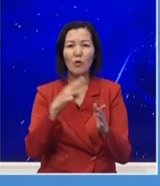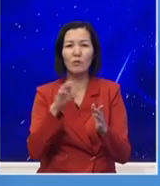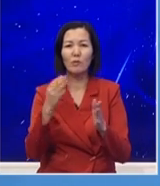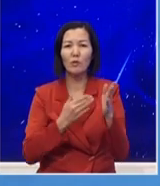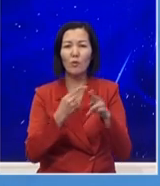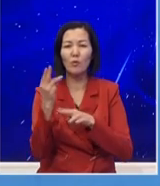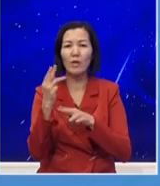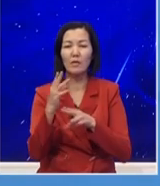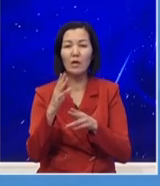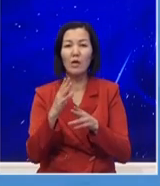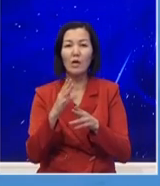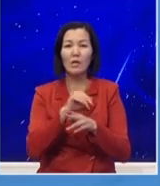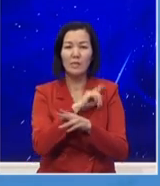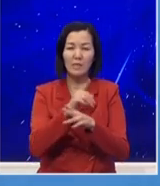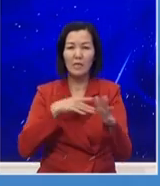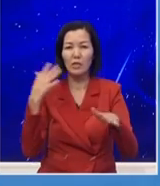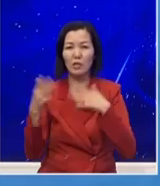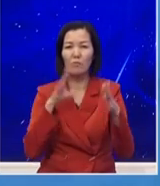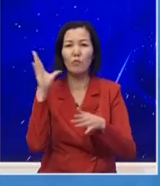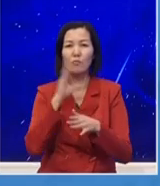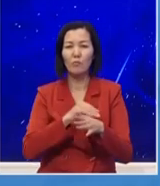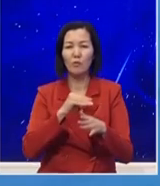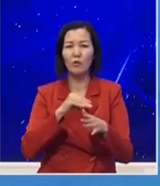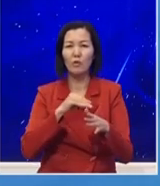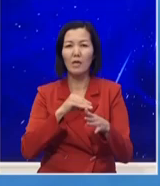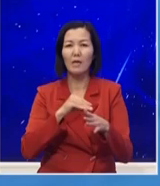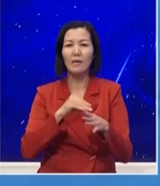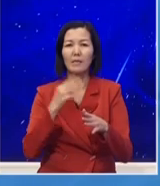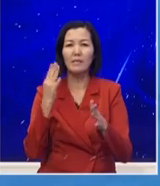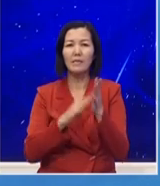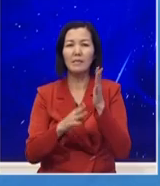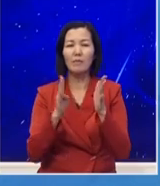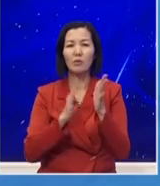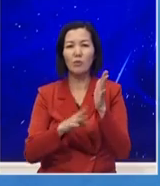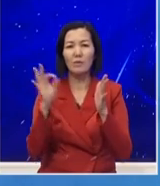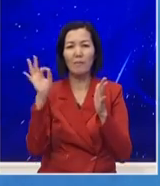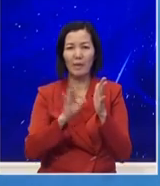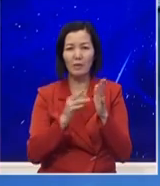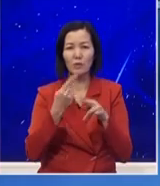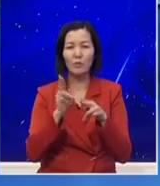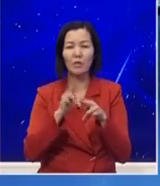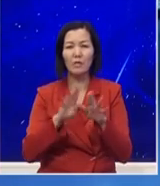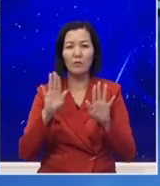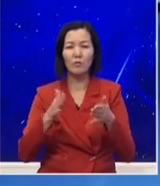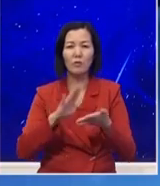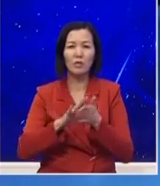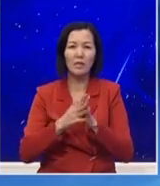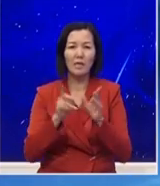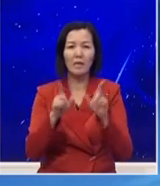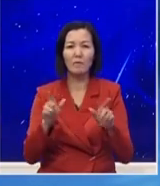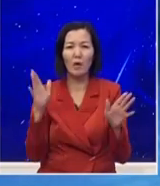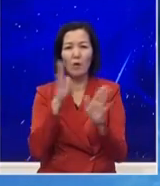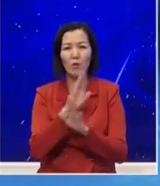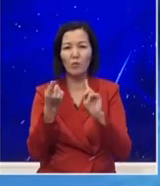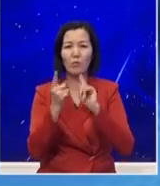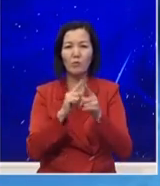одан да көп болу мүмкін екенін ескертеді. Дауылдың болу ықтималдығы 85-90%. Сондықтан да төтенше жағдайлар